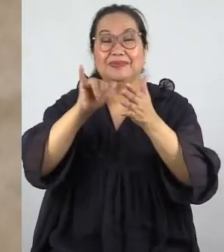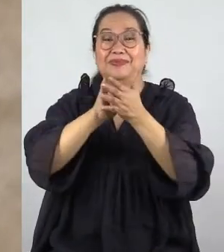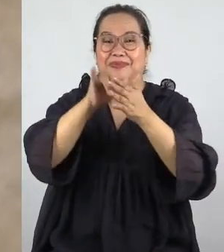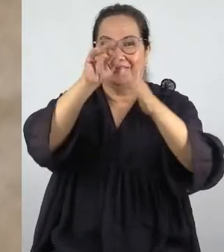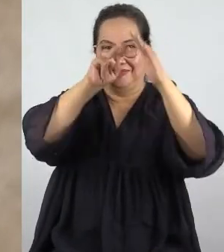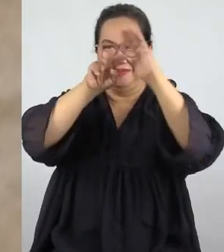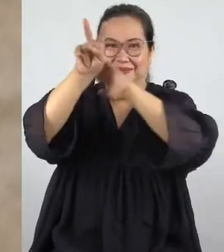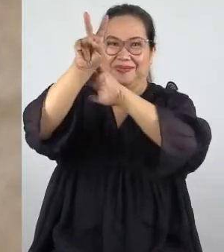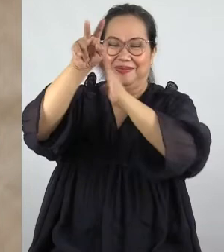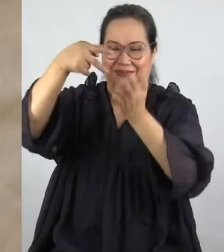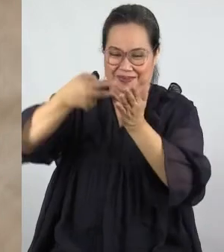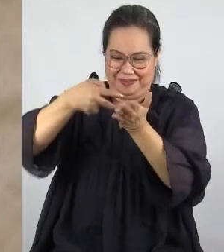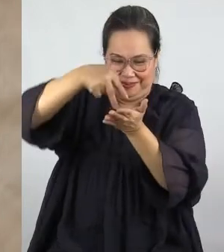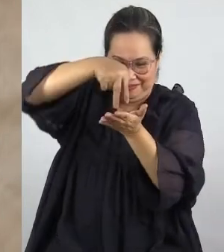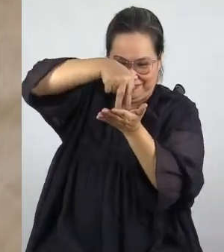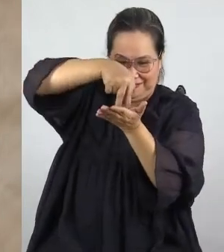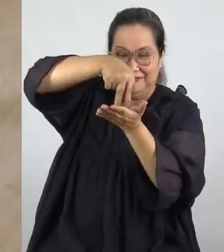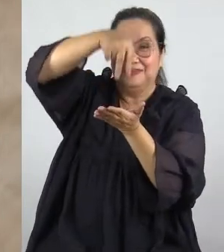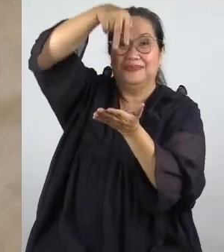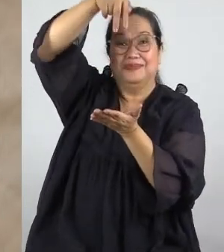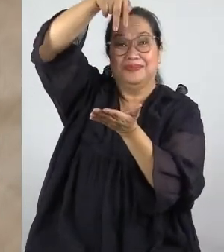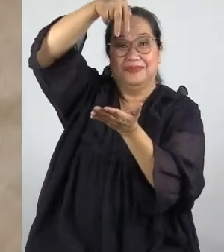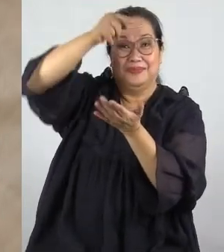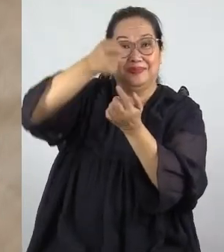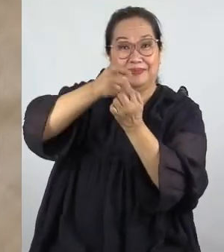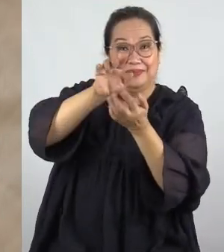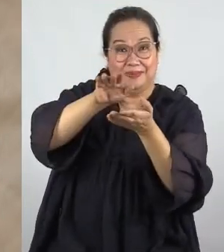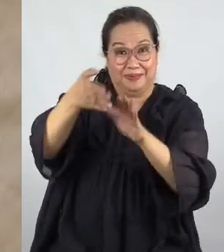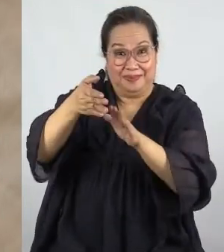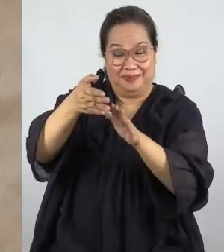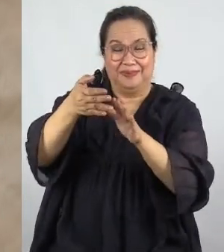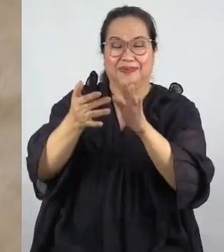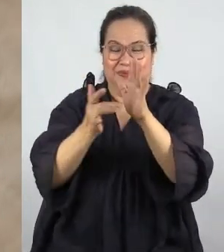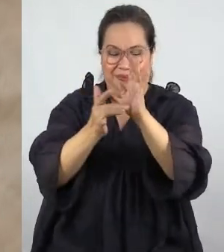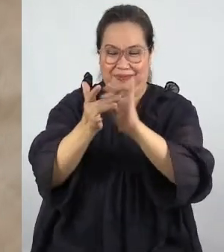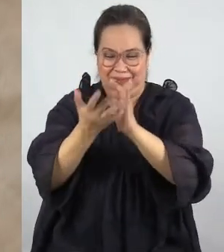ng resurrection from the dead ng ating Panginoong Jesus.